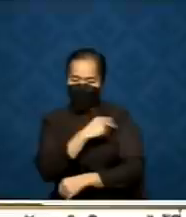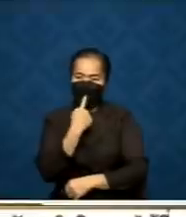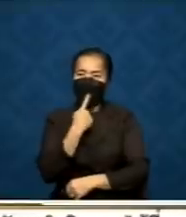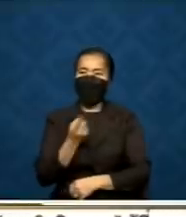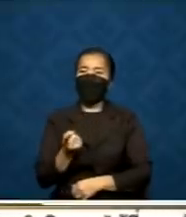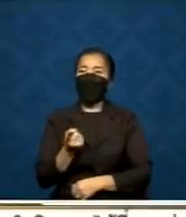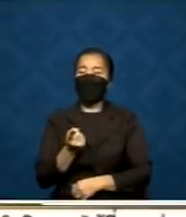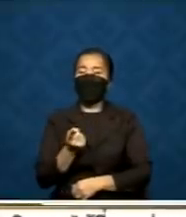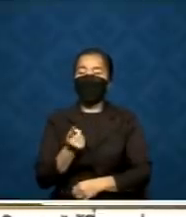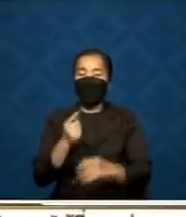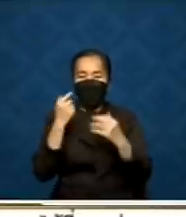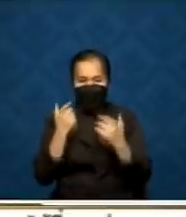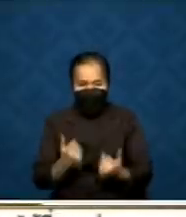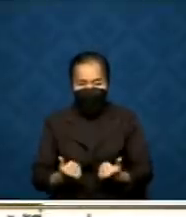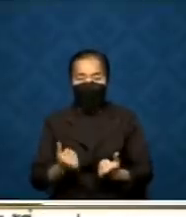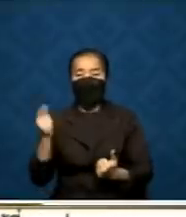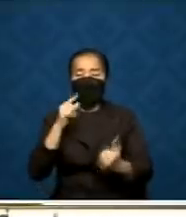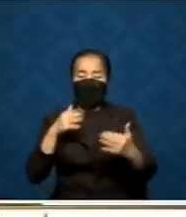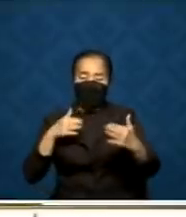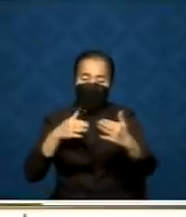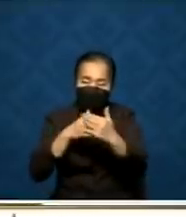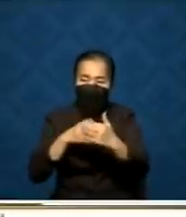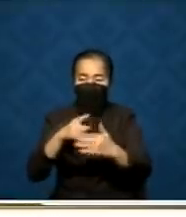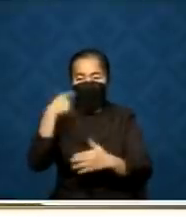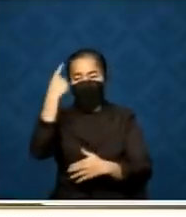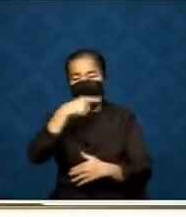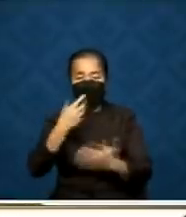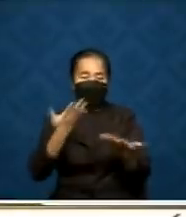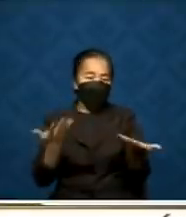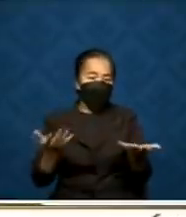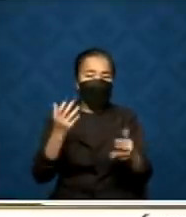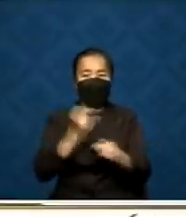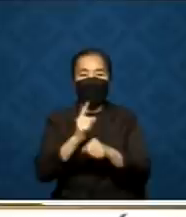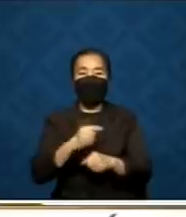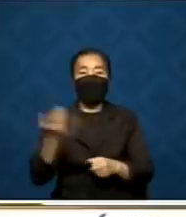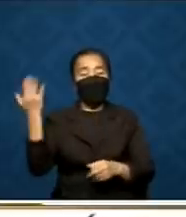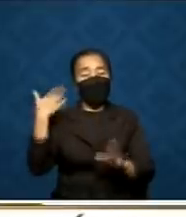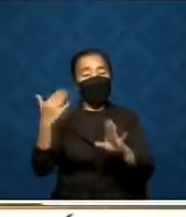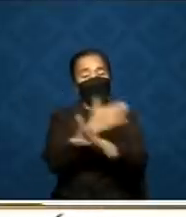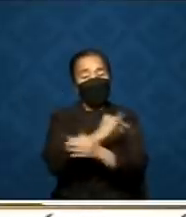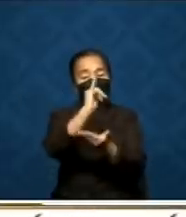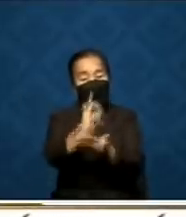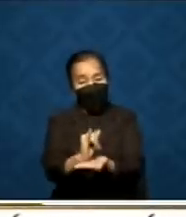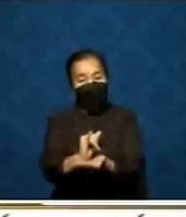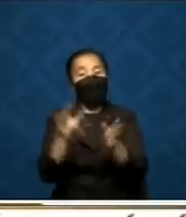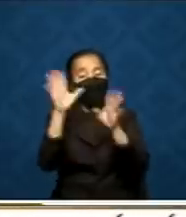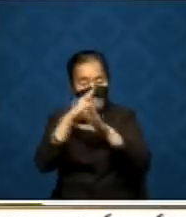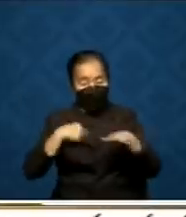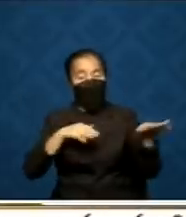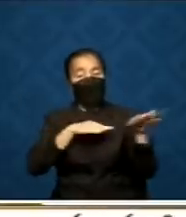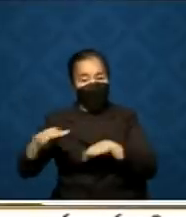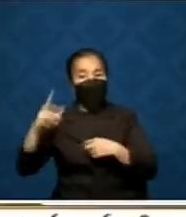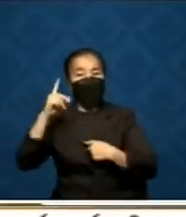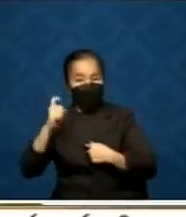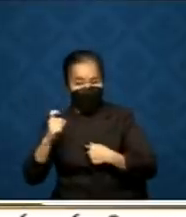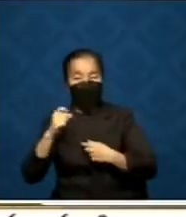วันนี้เราเดินมาถุงถึงจุดที่บอกจะให้ใครอยู่ใครไปก็แสดงว่าตอนไปรอเตียงนี่ก็รอตายด้วยนะก็